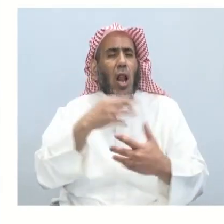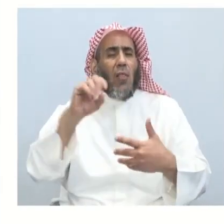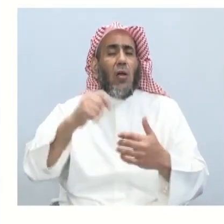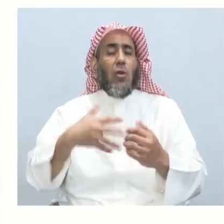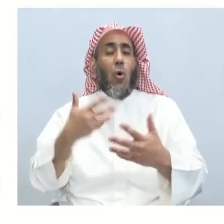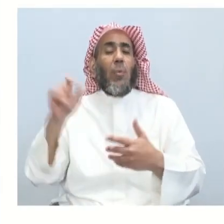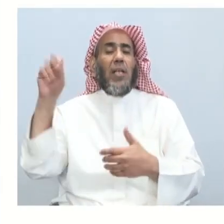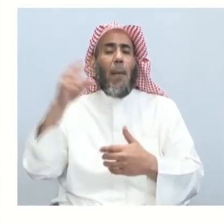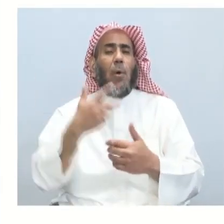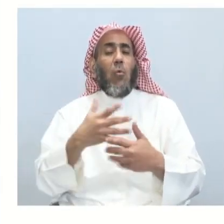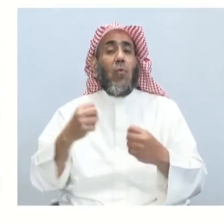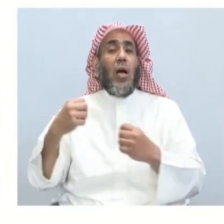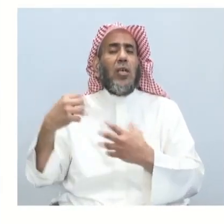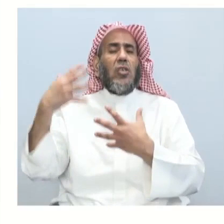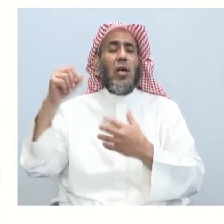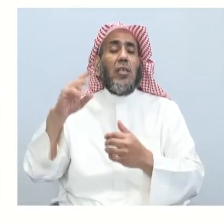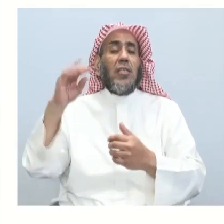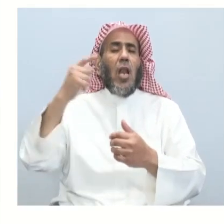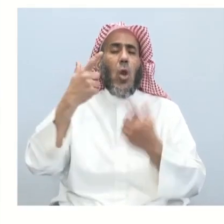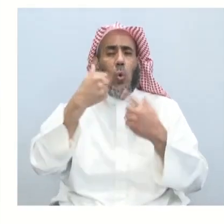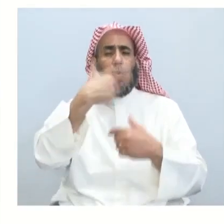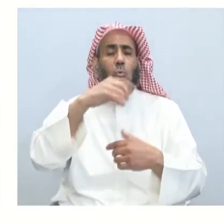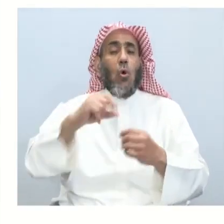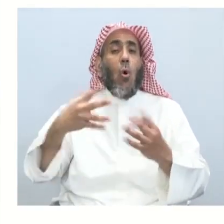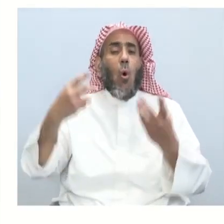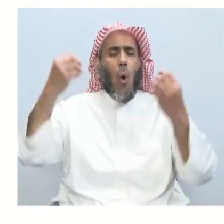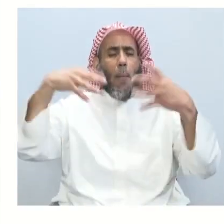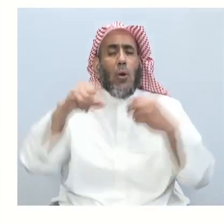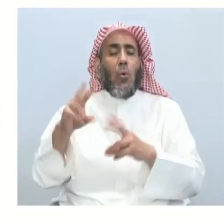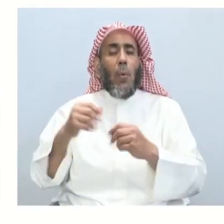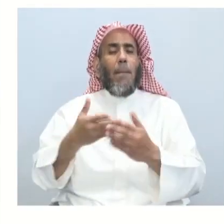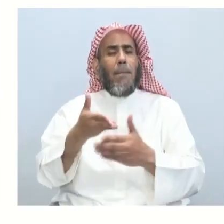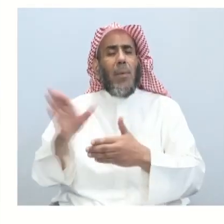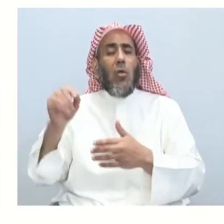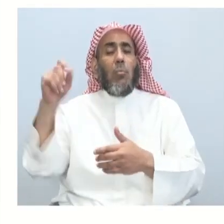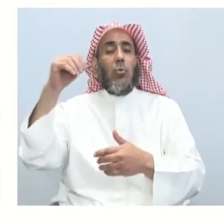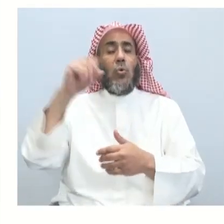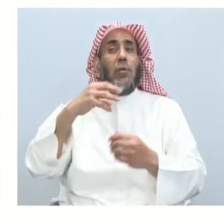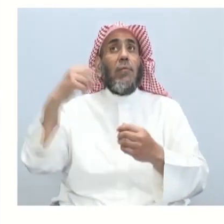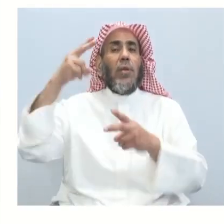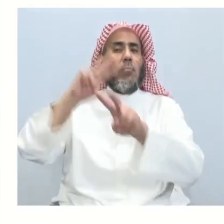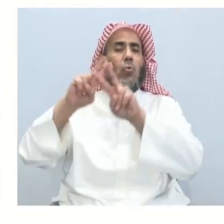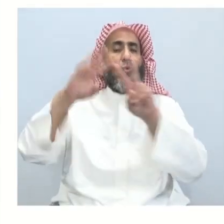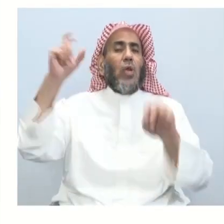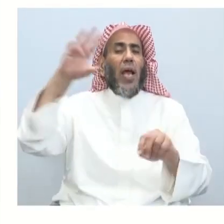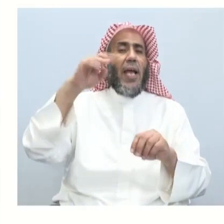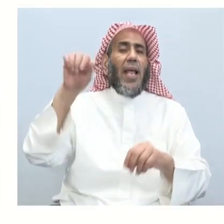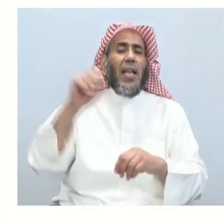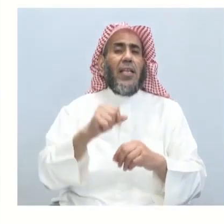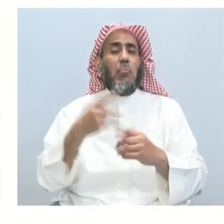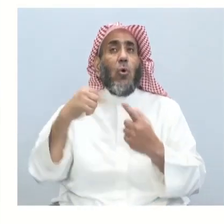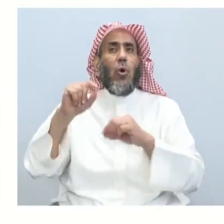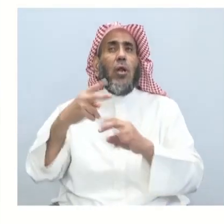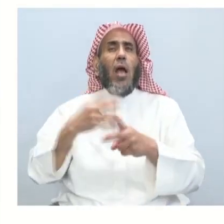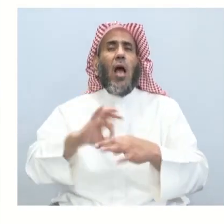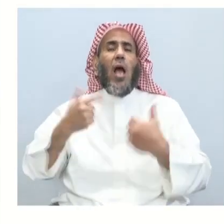تحملوا فاشرق ني طل الدموع ووابل مضوا ببذور في بروج اهله بهن